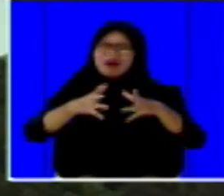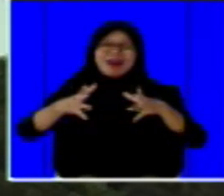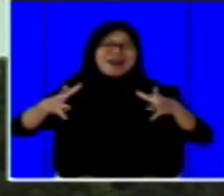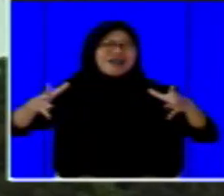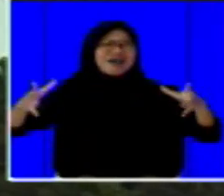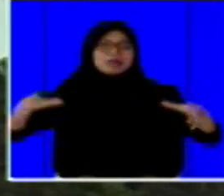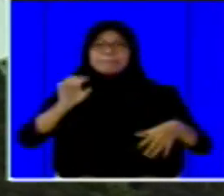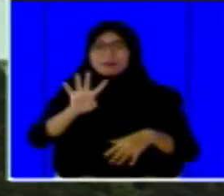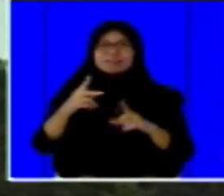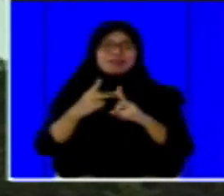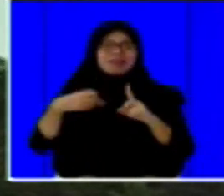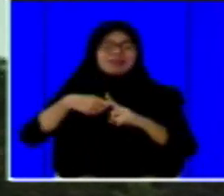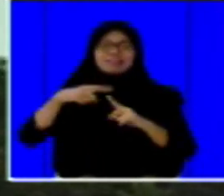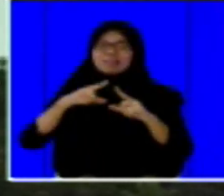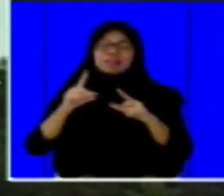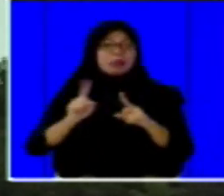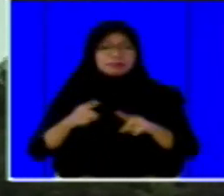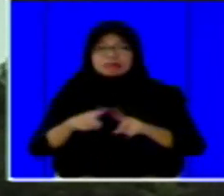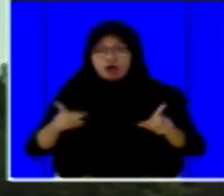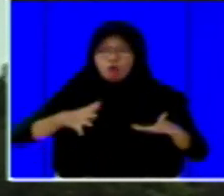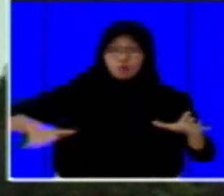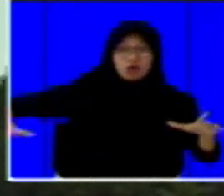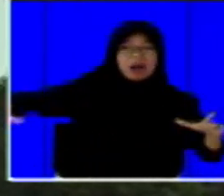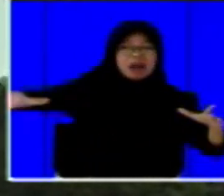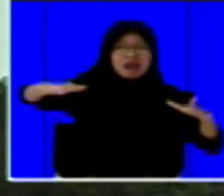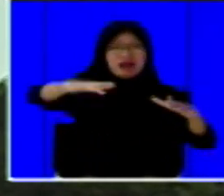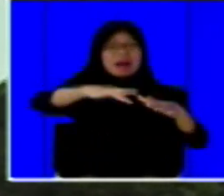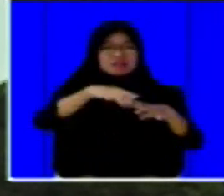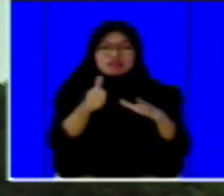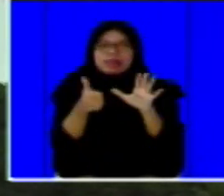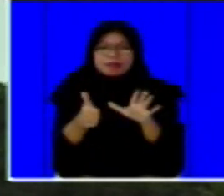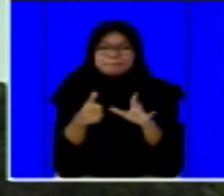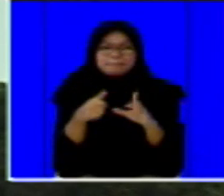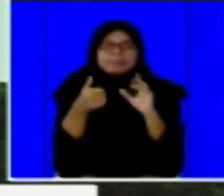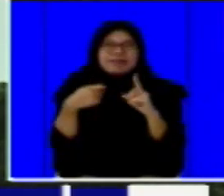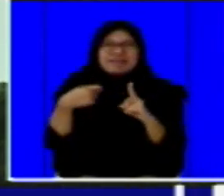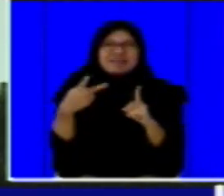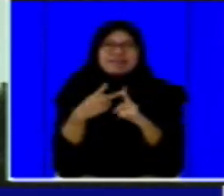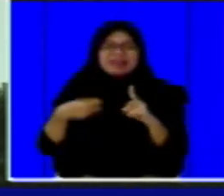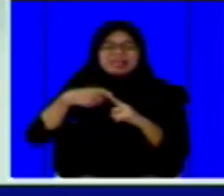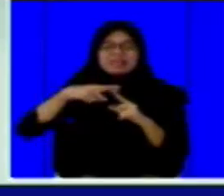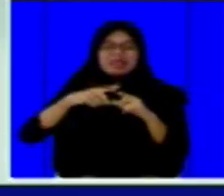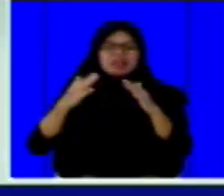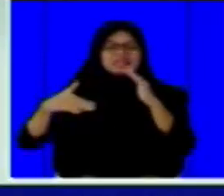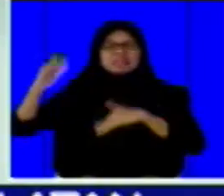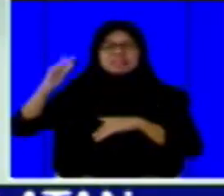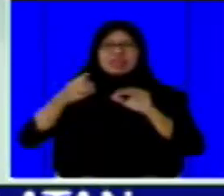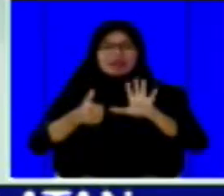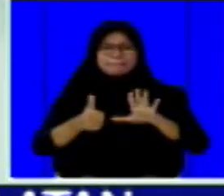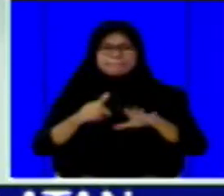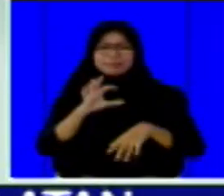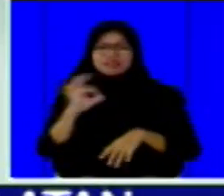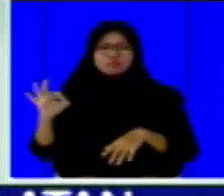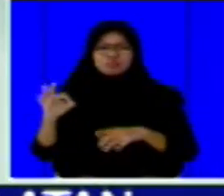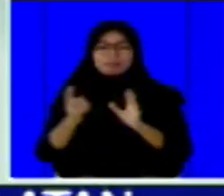luasnya 6 hektar. Danau ini berada di ketinggian kira-kira 2.400 meter di atas permukaan laut. Ini keren banget dan